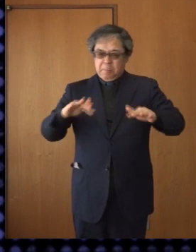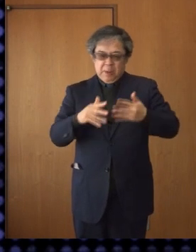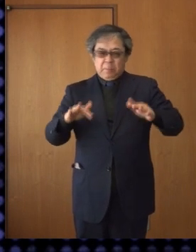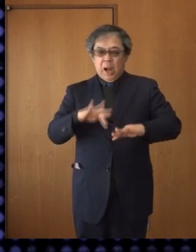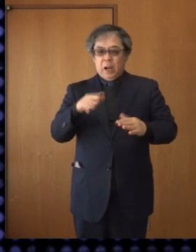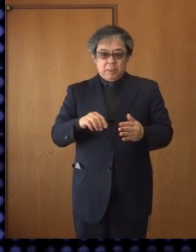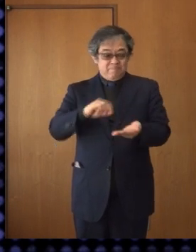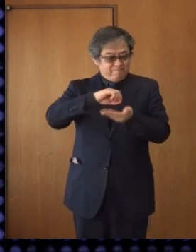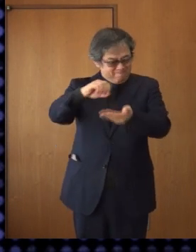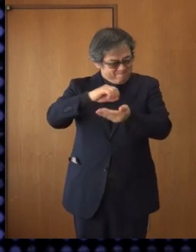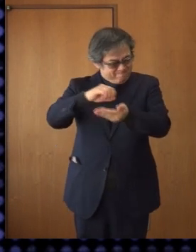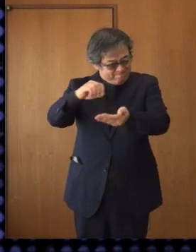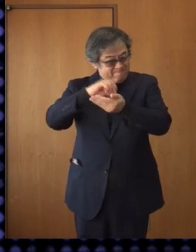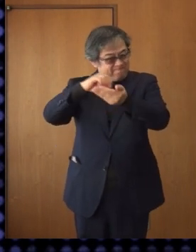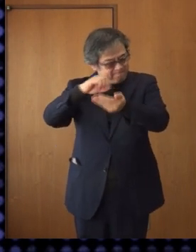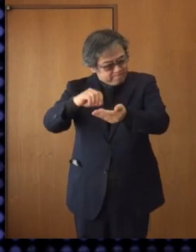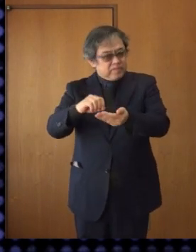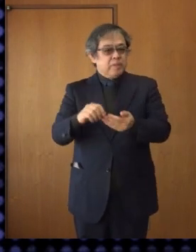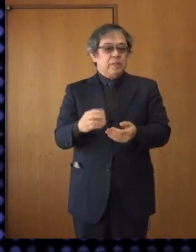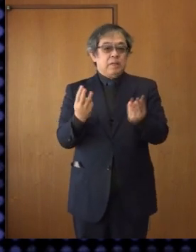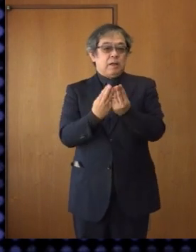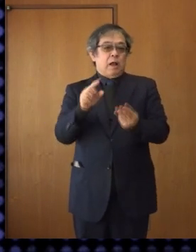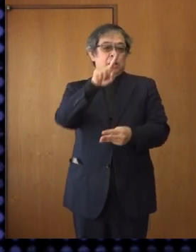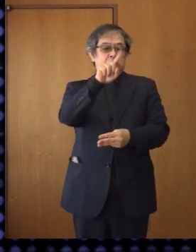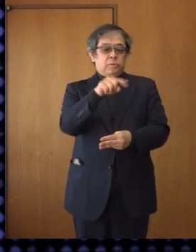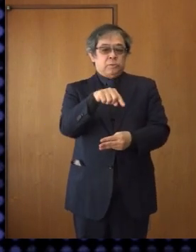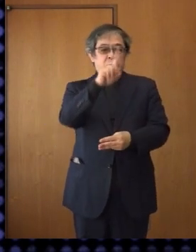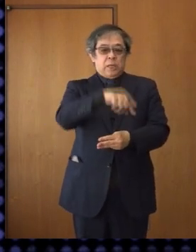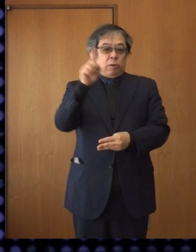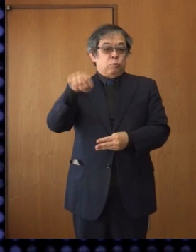145にも及ぶ市民提案としてまとまりました。